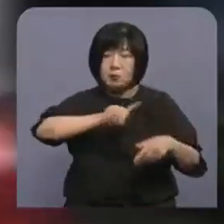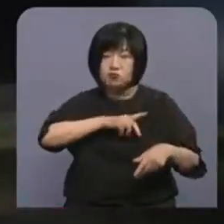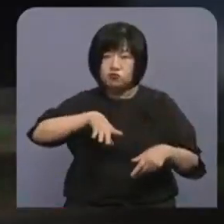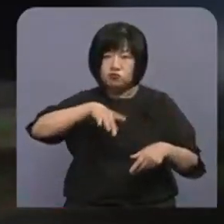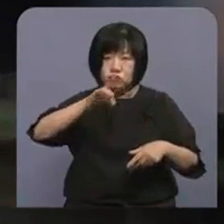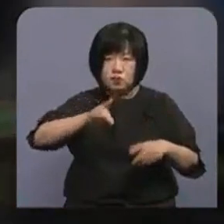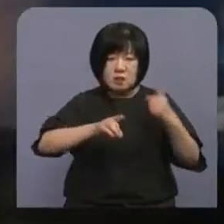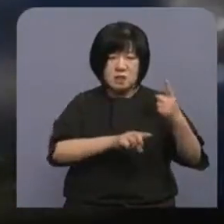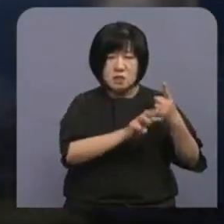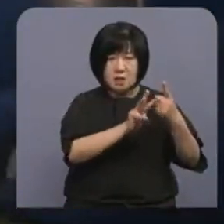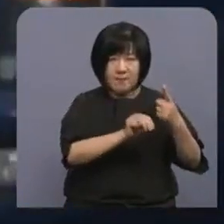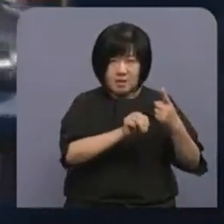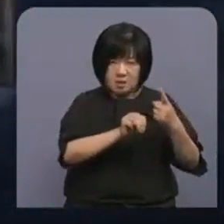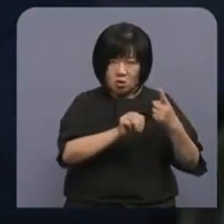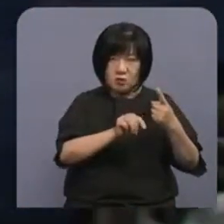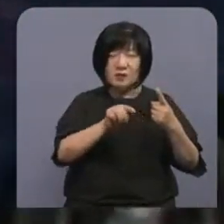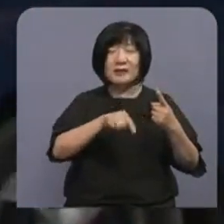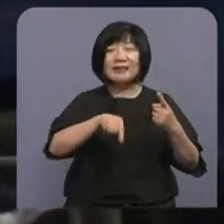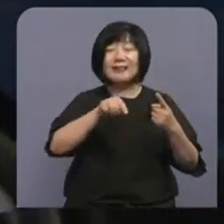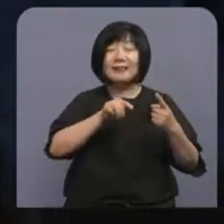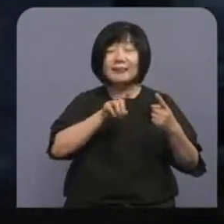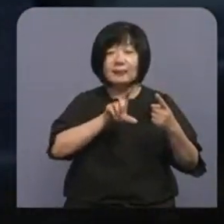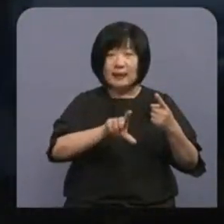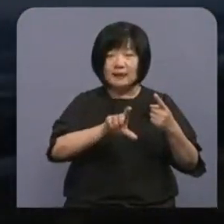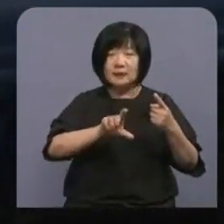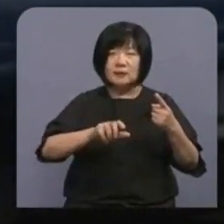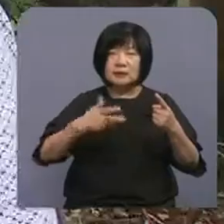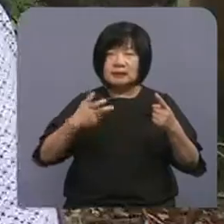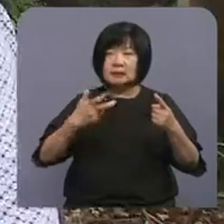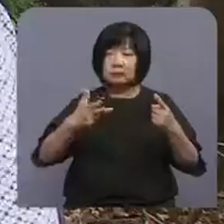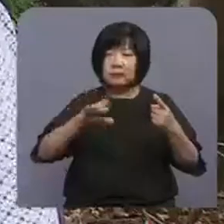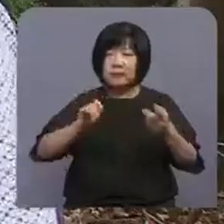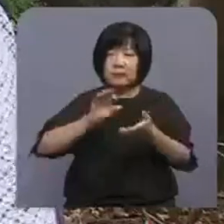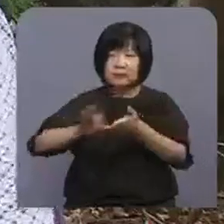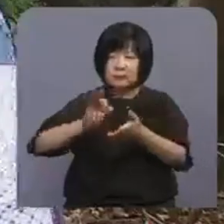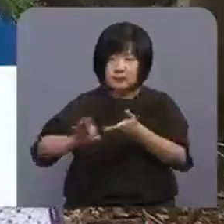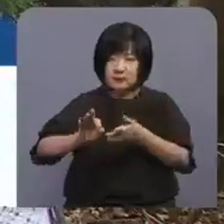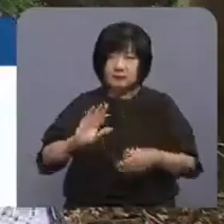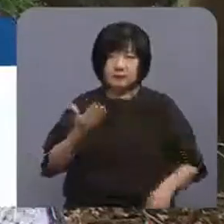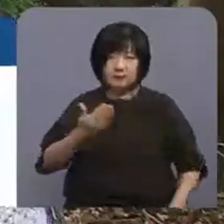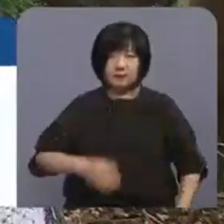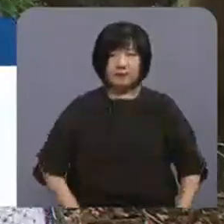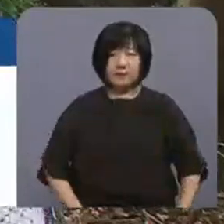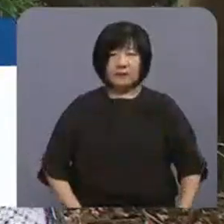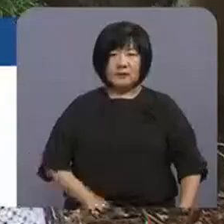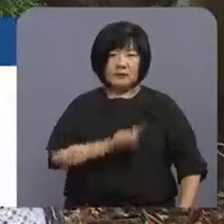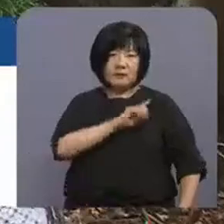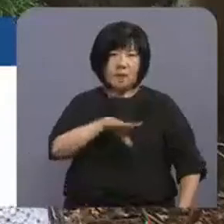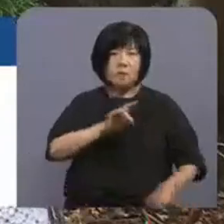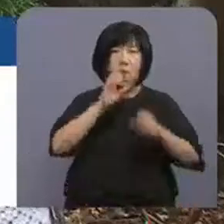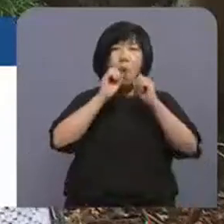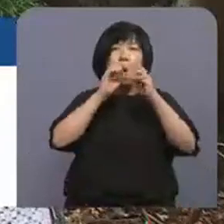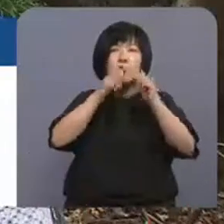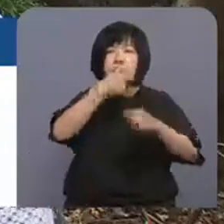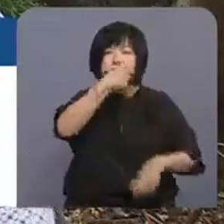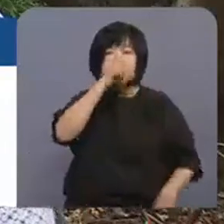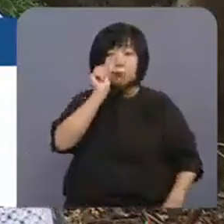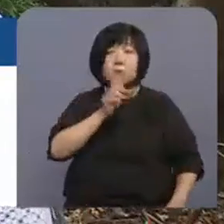1m당 77만 원 꼴로 예산을 쓴 셈입니다. 제일 먼저 지금 홍보가 아주 안 돼 있습니다. 그건